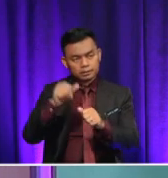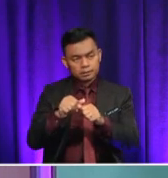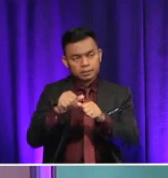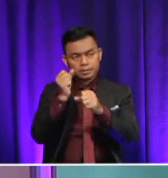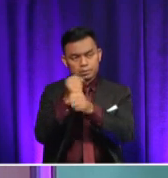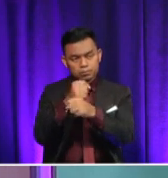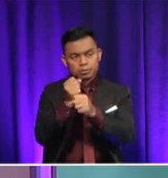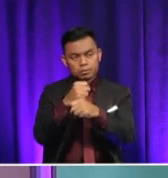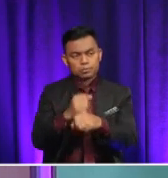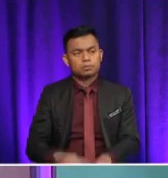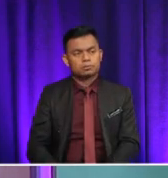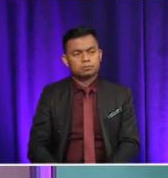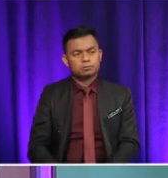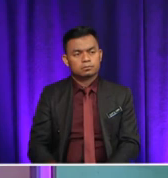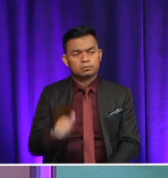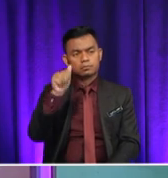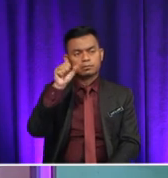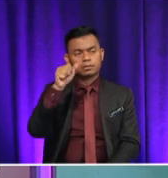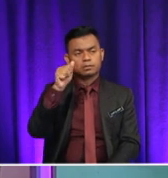simbol asas